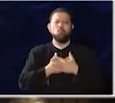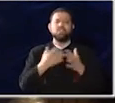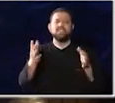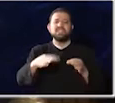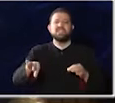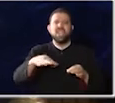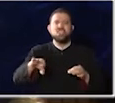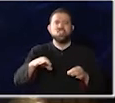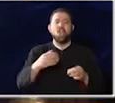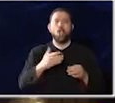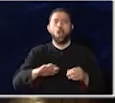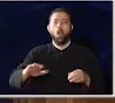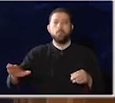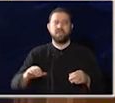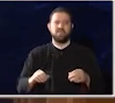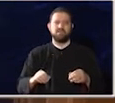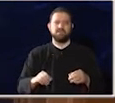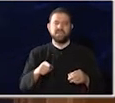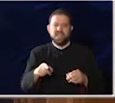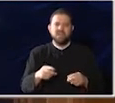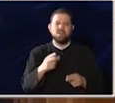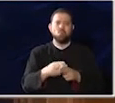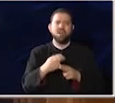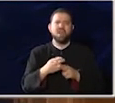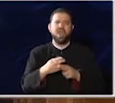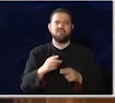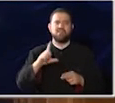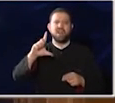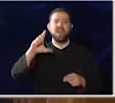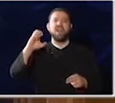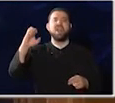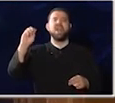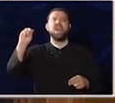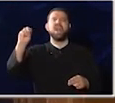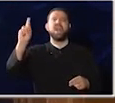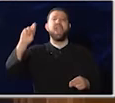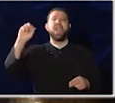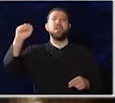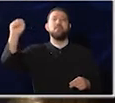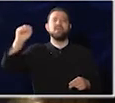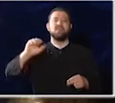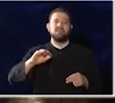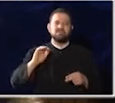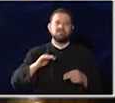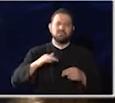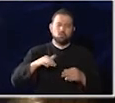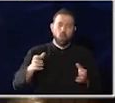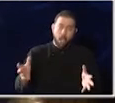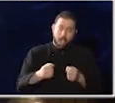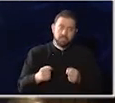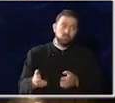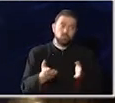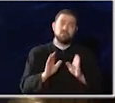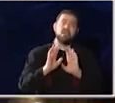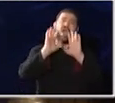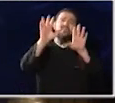ne referim la sănătate, la propria stare de sănătate și la izolarea lui. Pentru că a fost dus în afara cetății